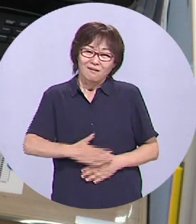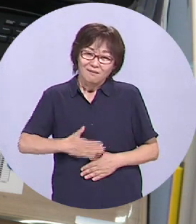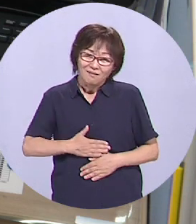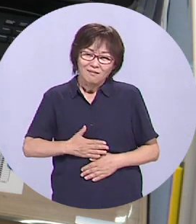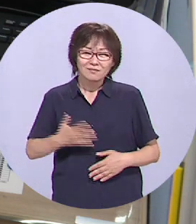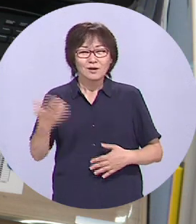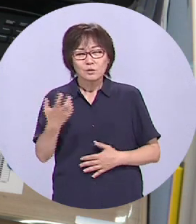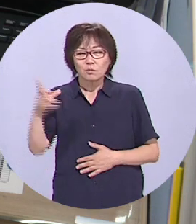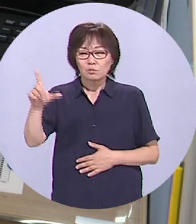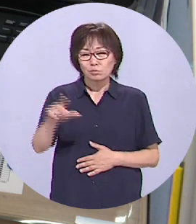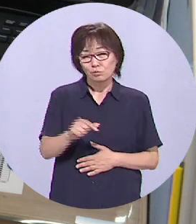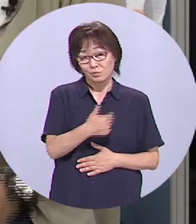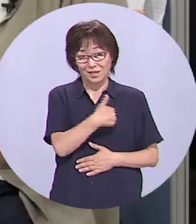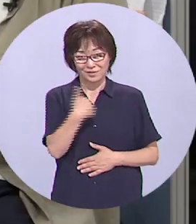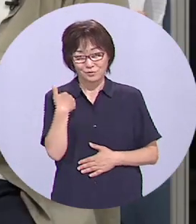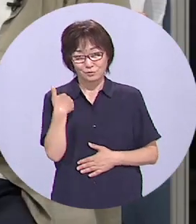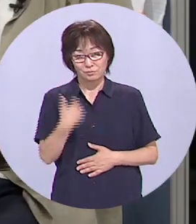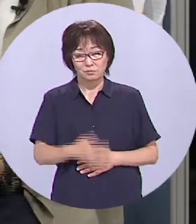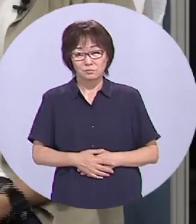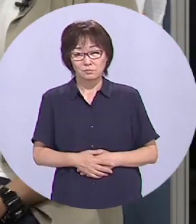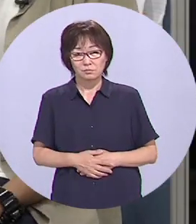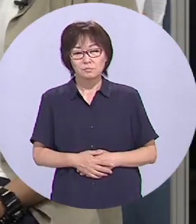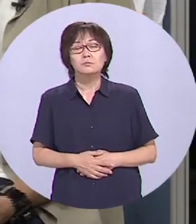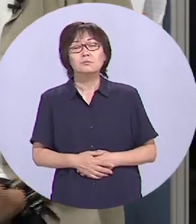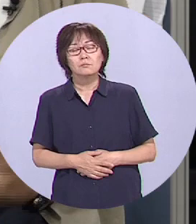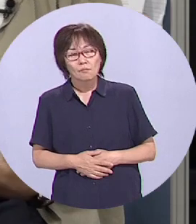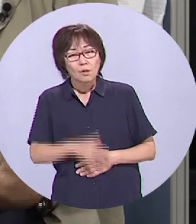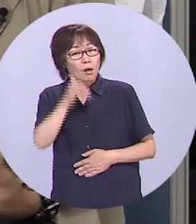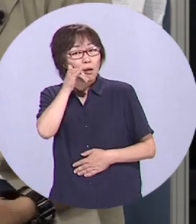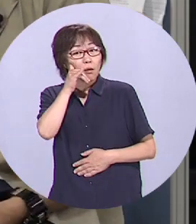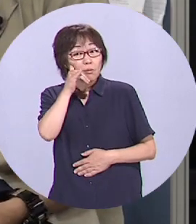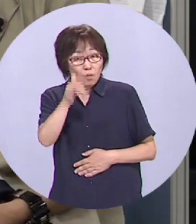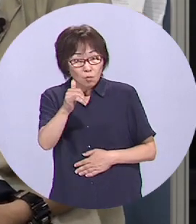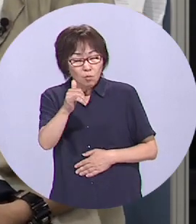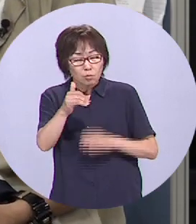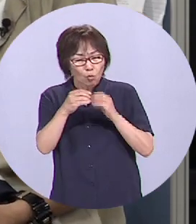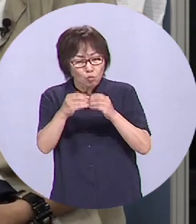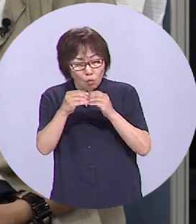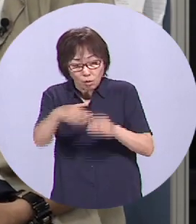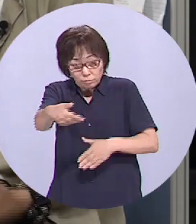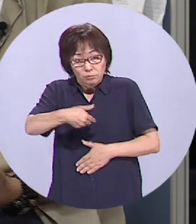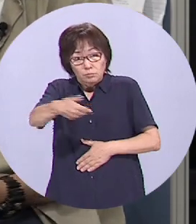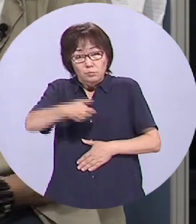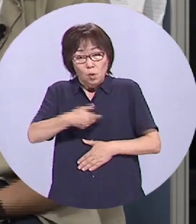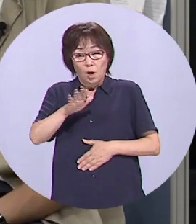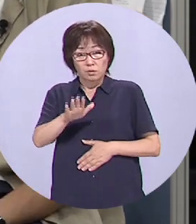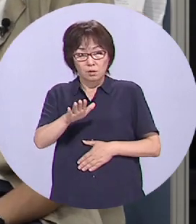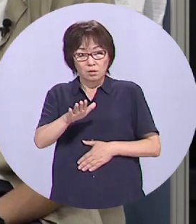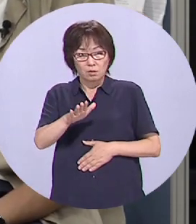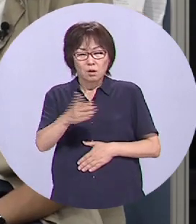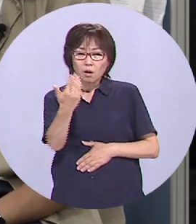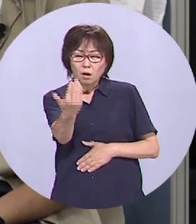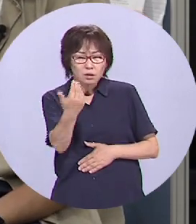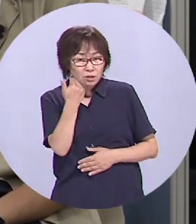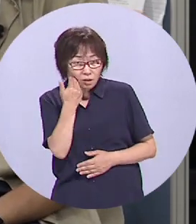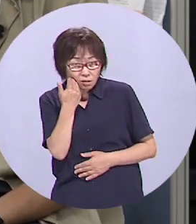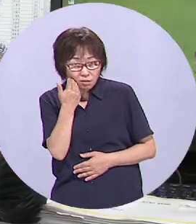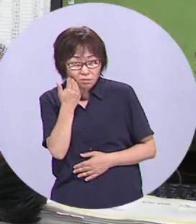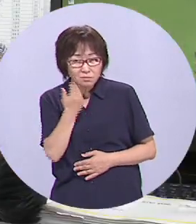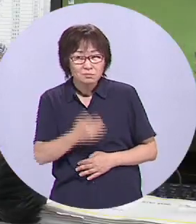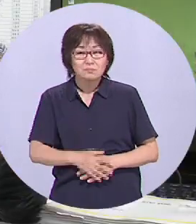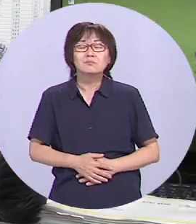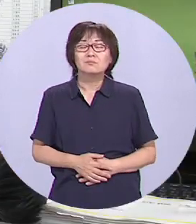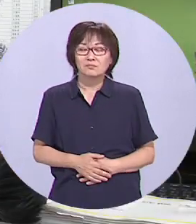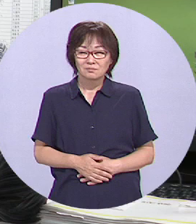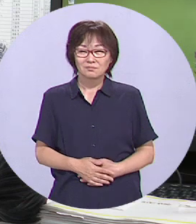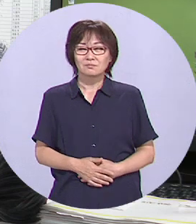げるなどしてください。 電話だと具体的な話を聞かれたんですけども、こうどのような方が対応してくださってるんですか。